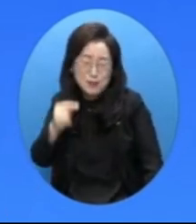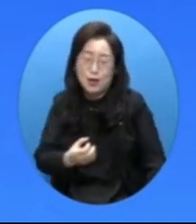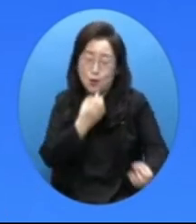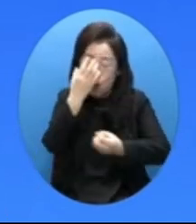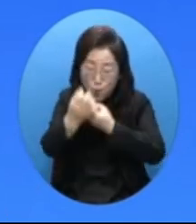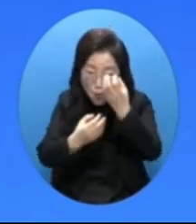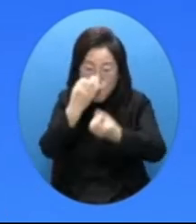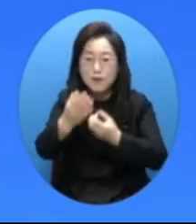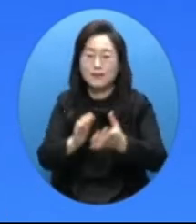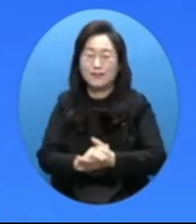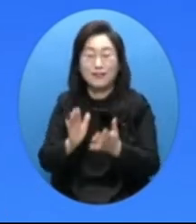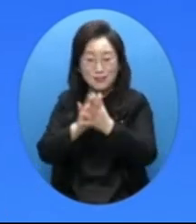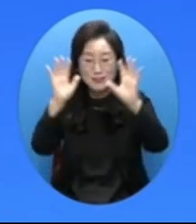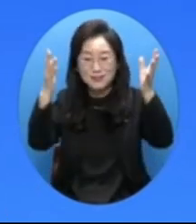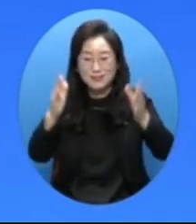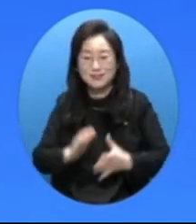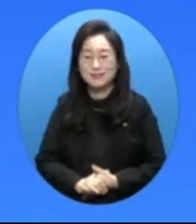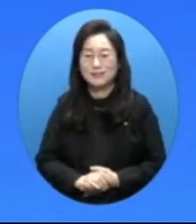할렐루야